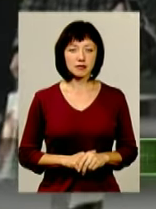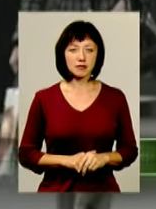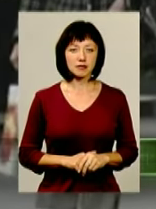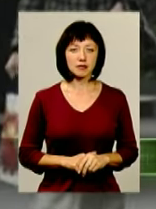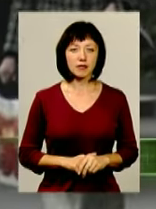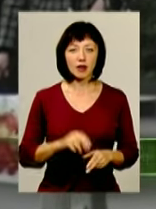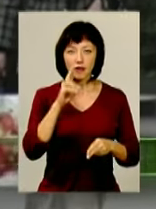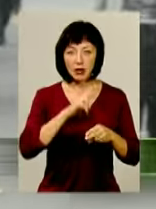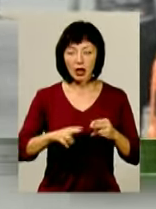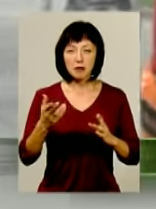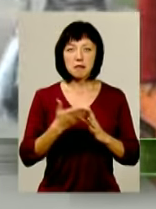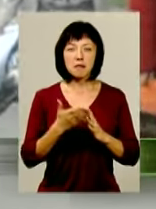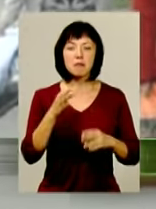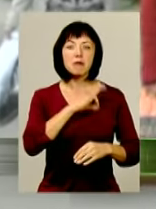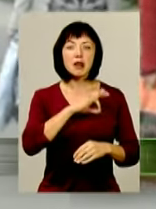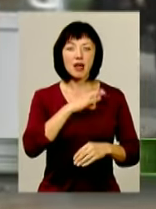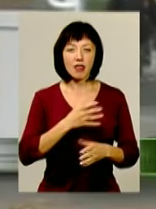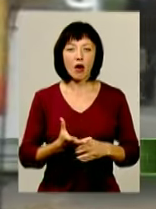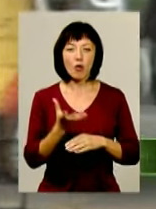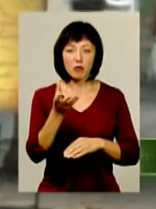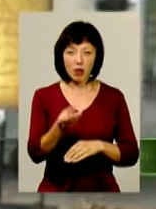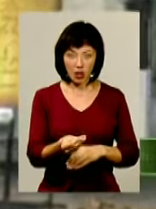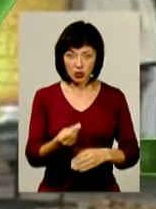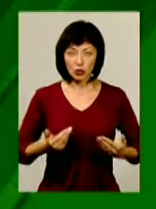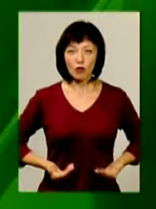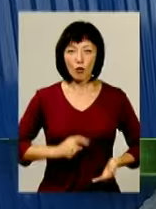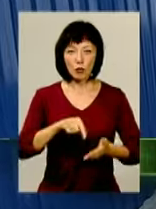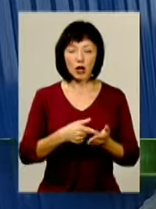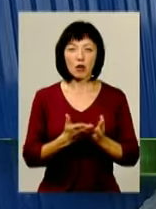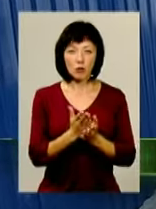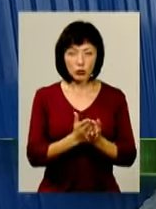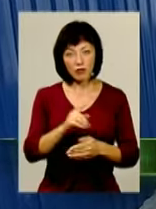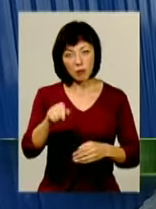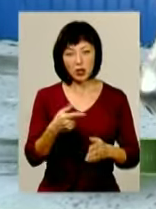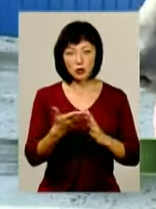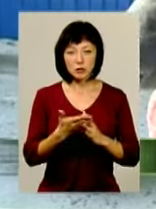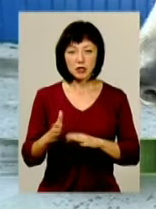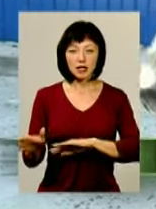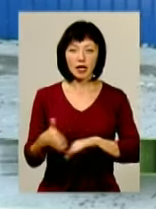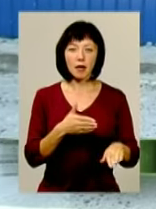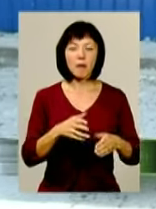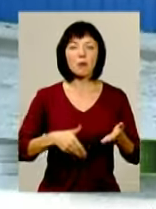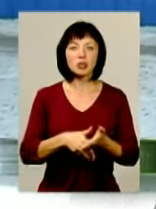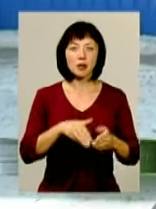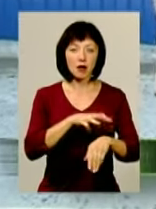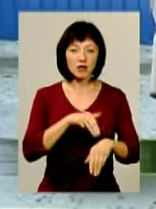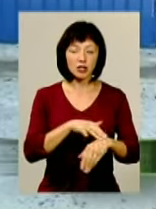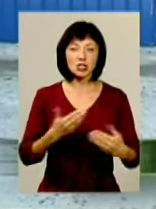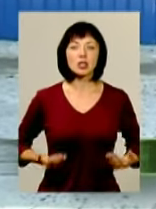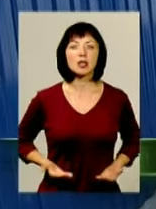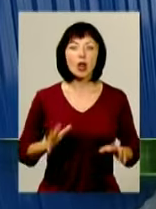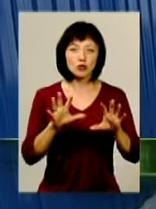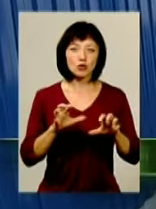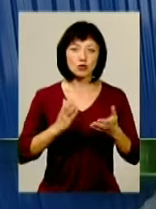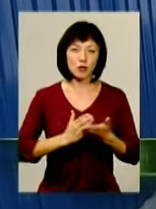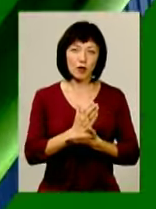Втратили пільги на оплату житлово-комунальних послуг – вимагайте субсидію. Незамінні помічники правоохоронців або прожиття службових братів